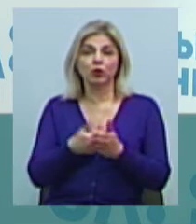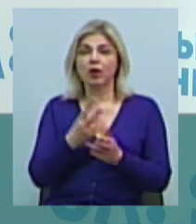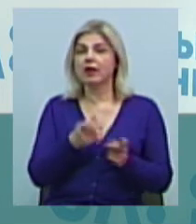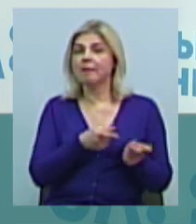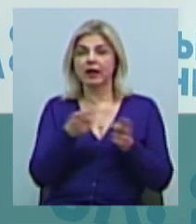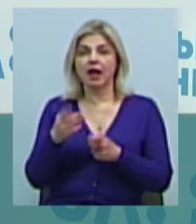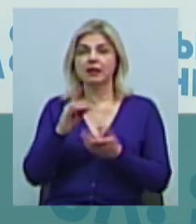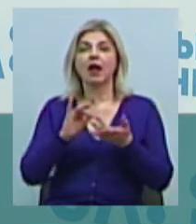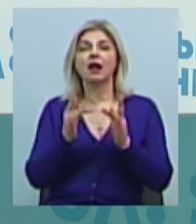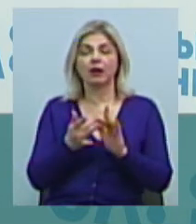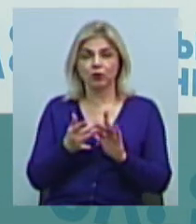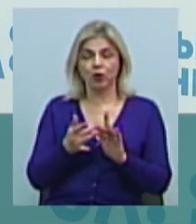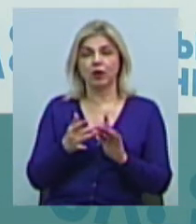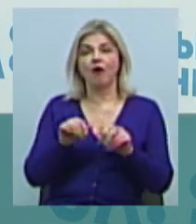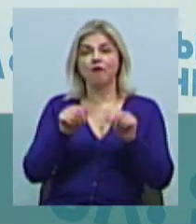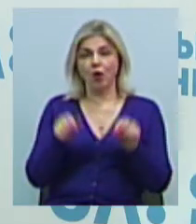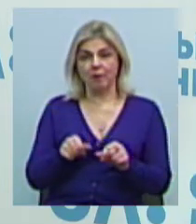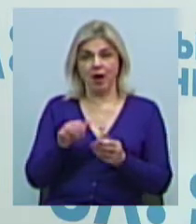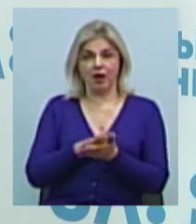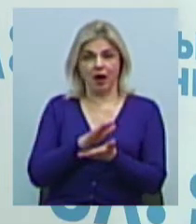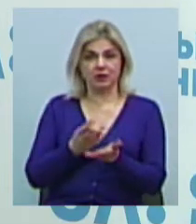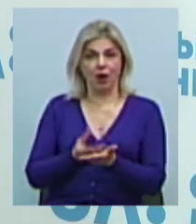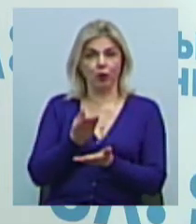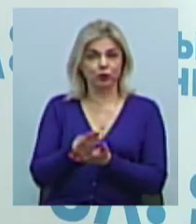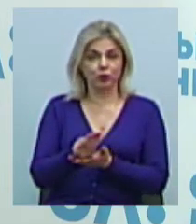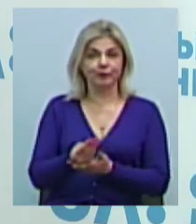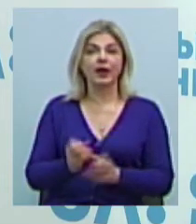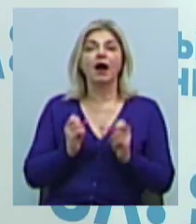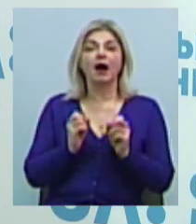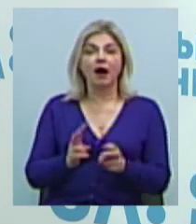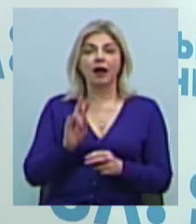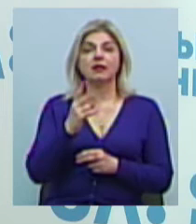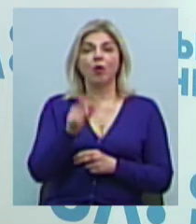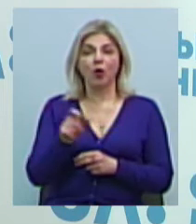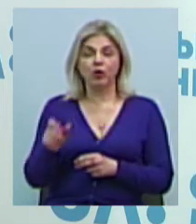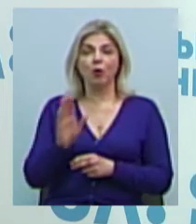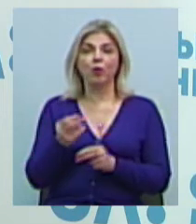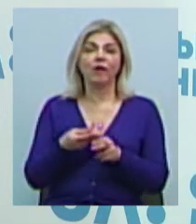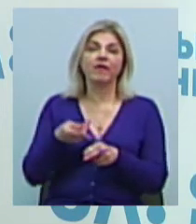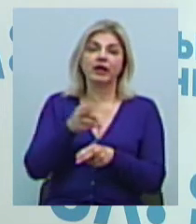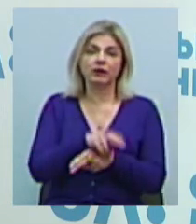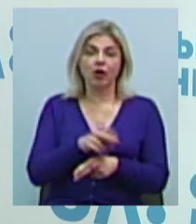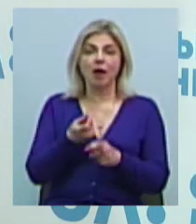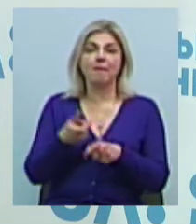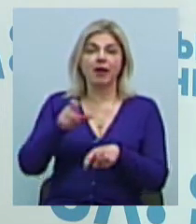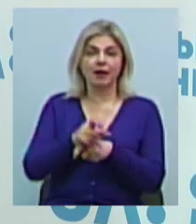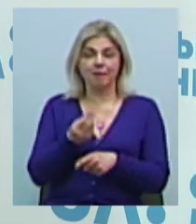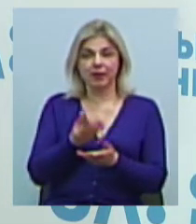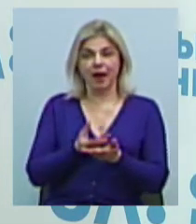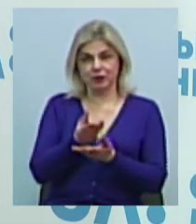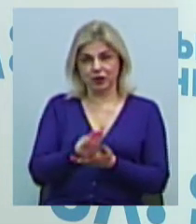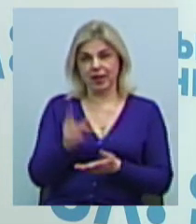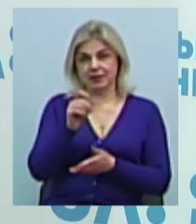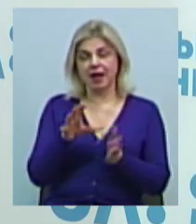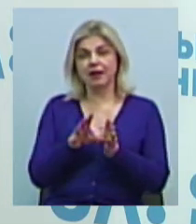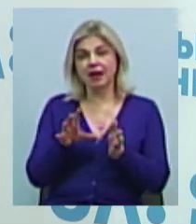електронну форму розрахунку. Тож, як миколаївцям будуть повертати переплачені за електроенергію кошти?